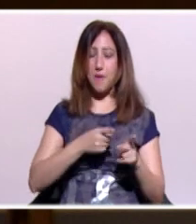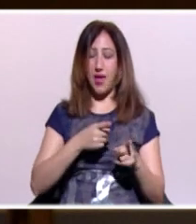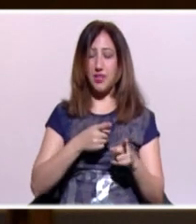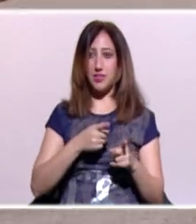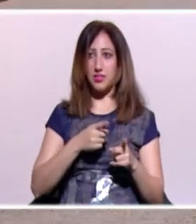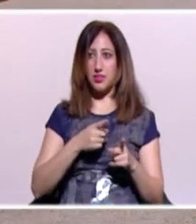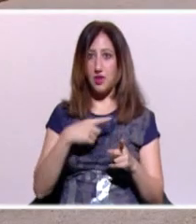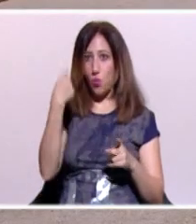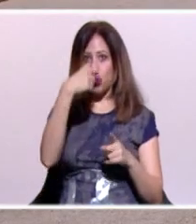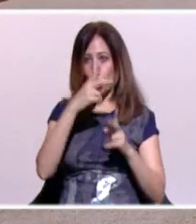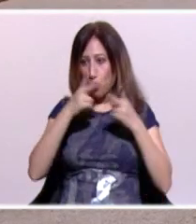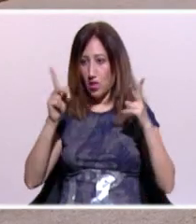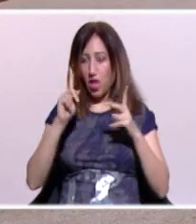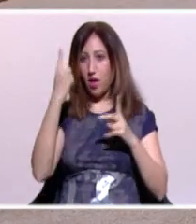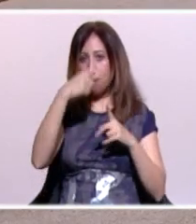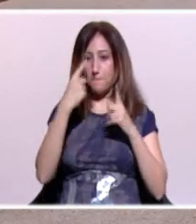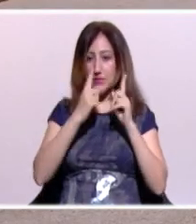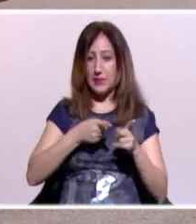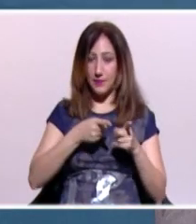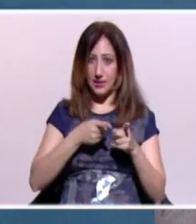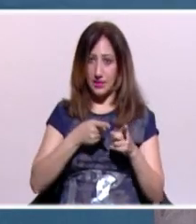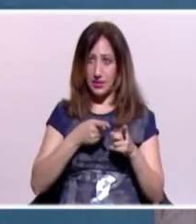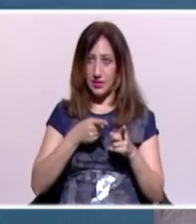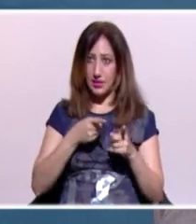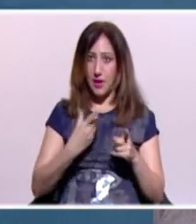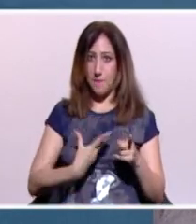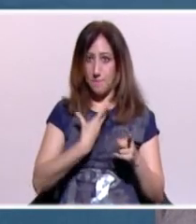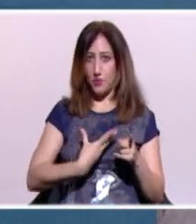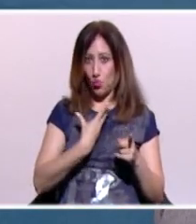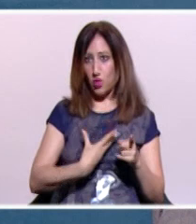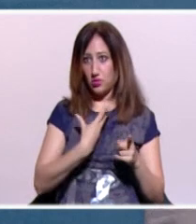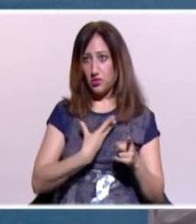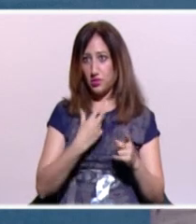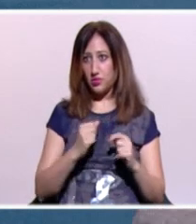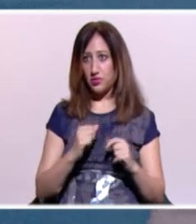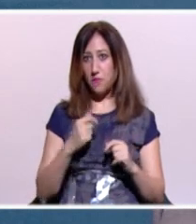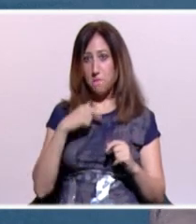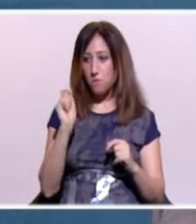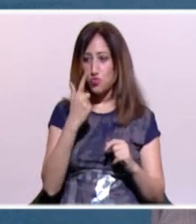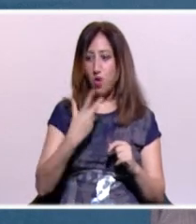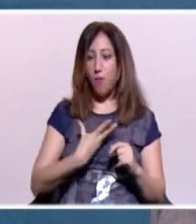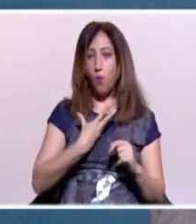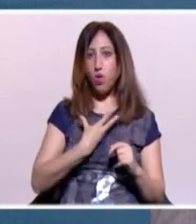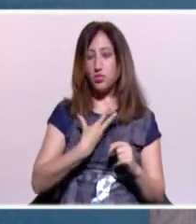لا ثبات رمزي. طارق بيتوتر بشكل غير عادي صح. يعني انا ممكن اتوتر بسهوله شديده